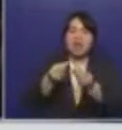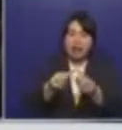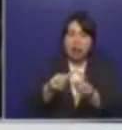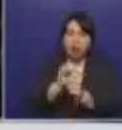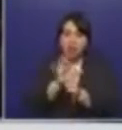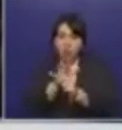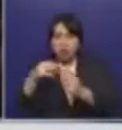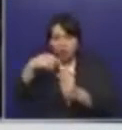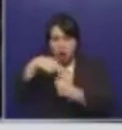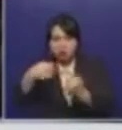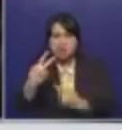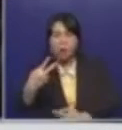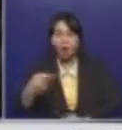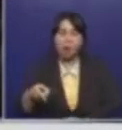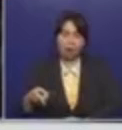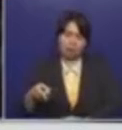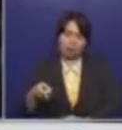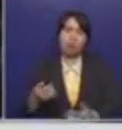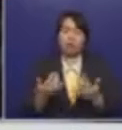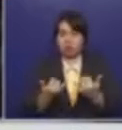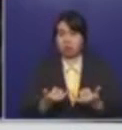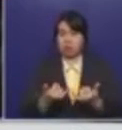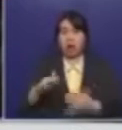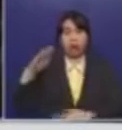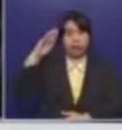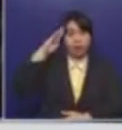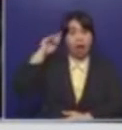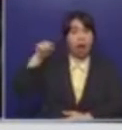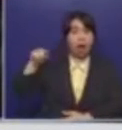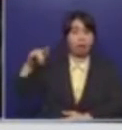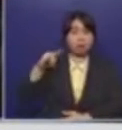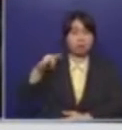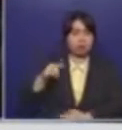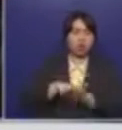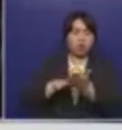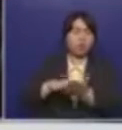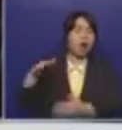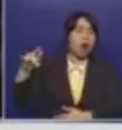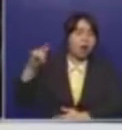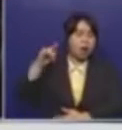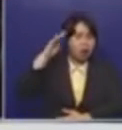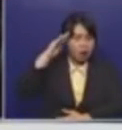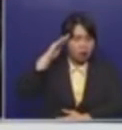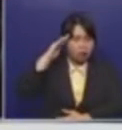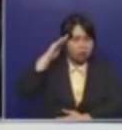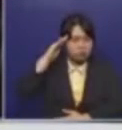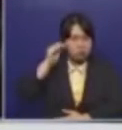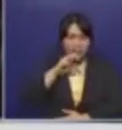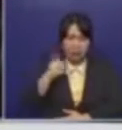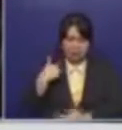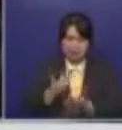2และท่ามกลางวิกฤตนี้กองทัพบกก็ยังจะเสนอขออนุมัติงบประมาณกว่า 1,000 ล้านบาท